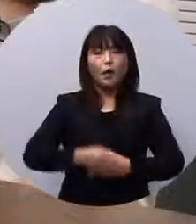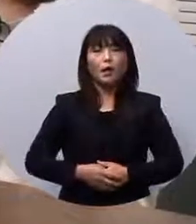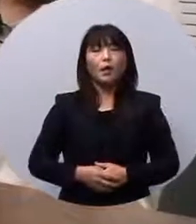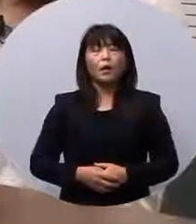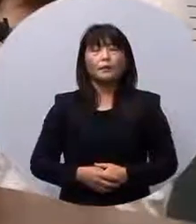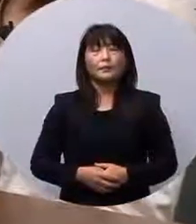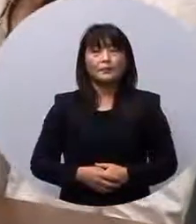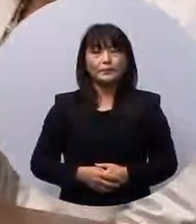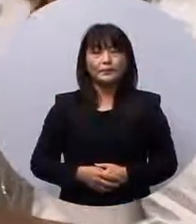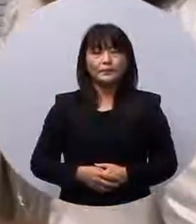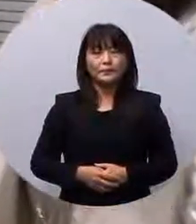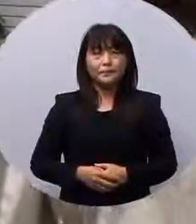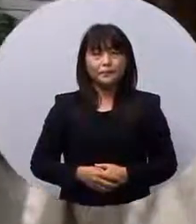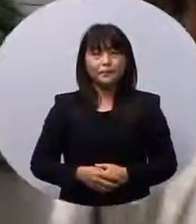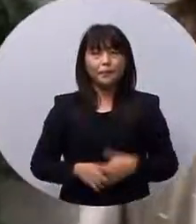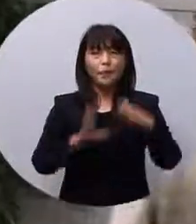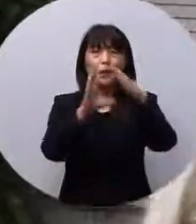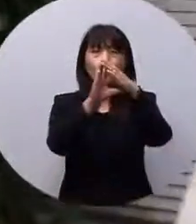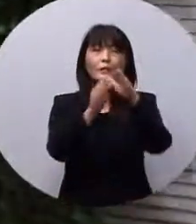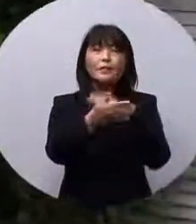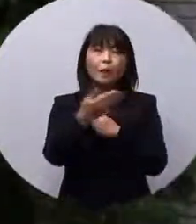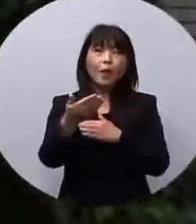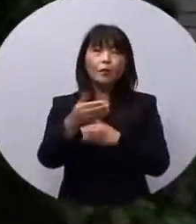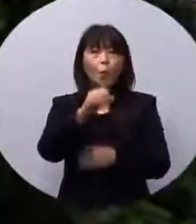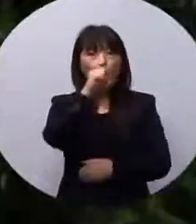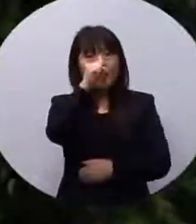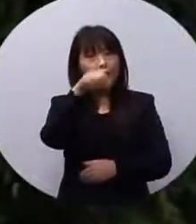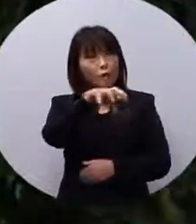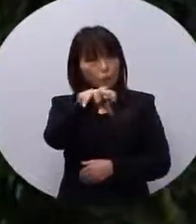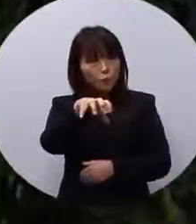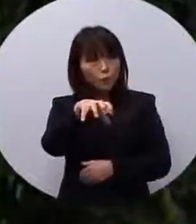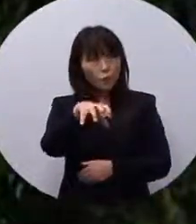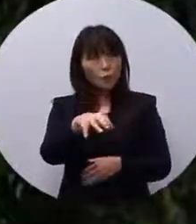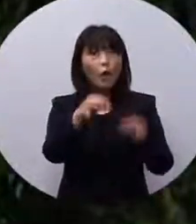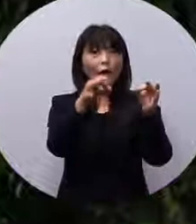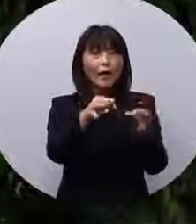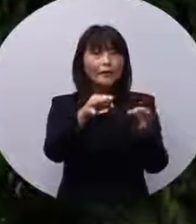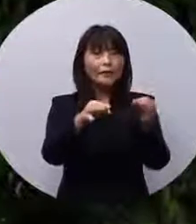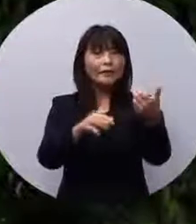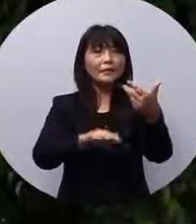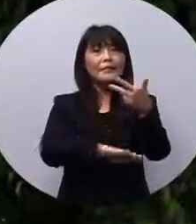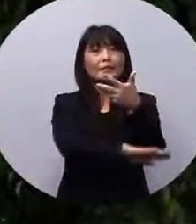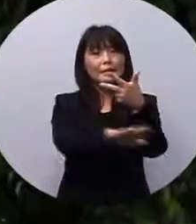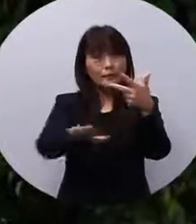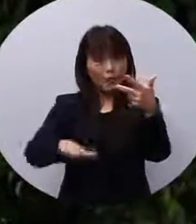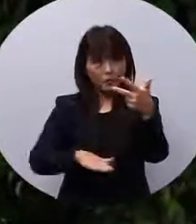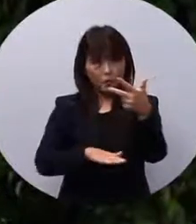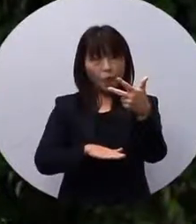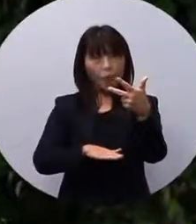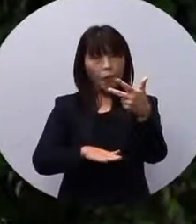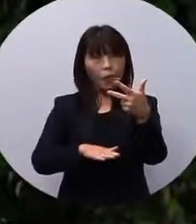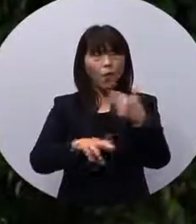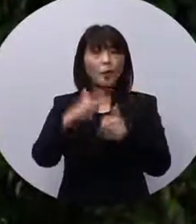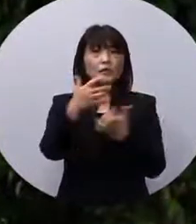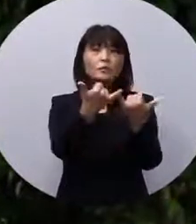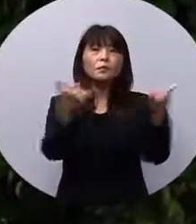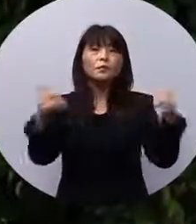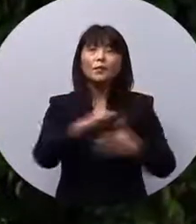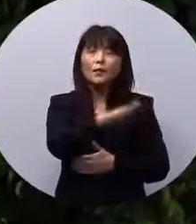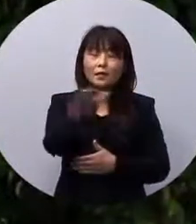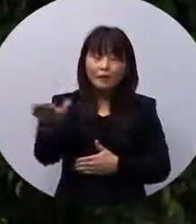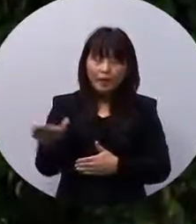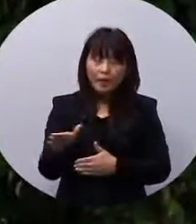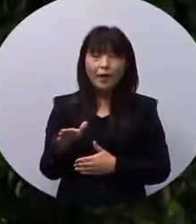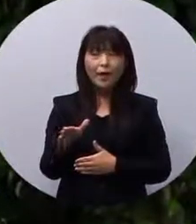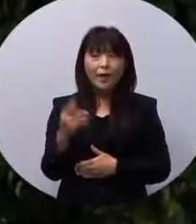ず藤沢の、良さ、価値、資源というものをまず市民の皆様が